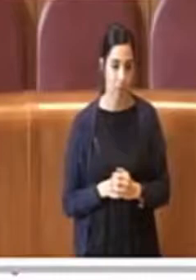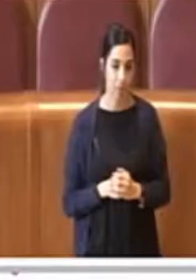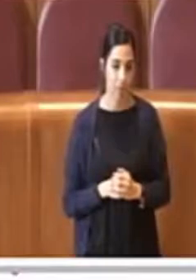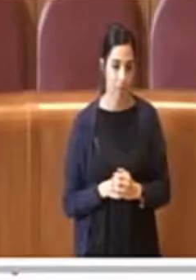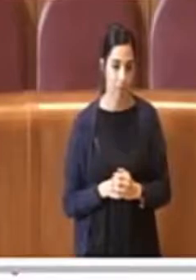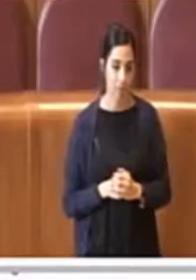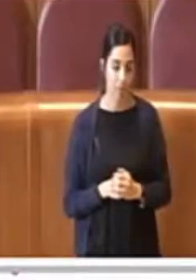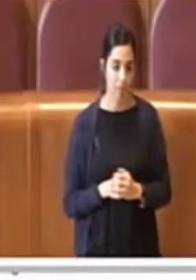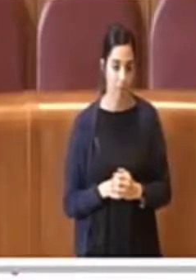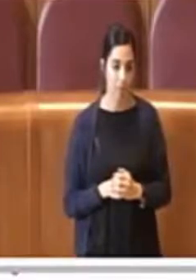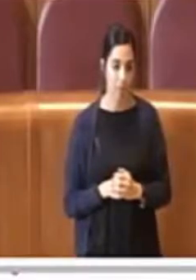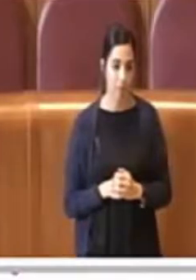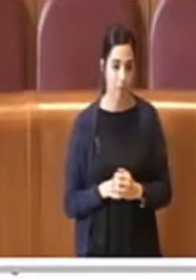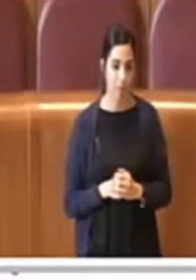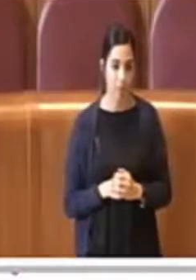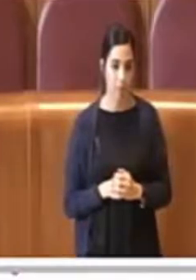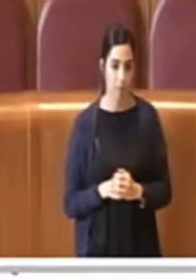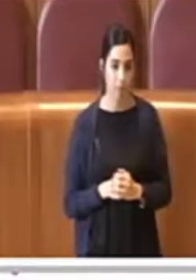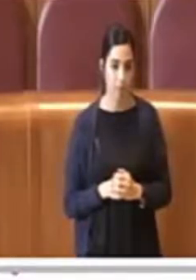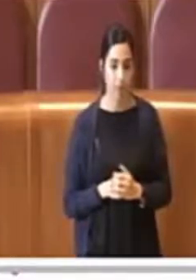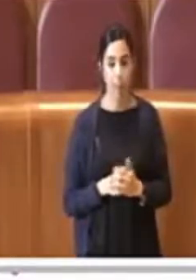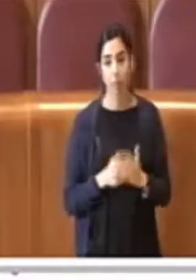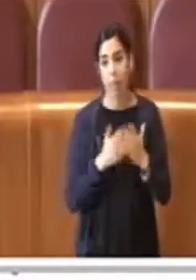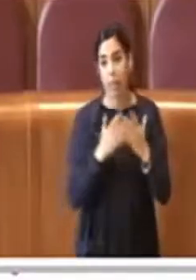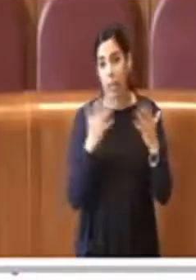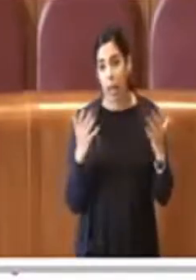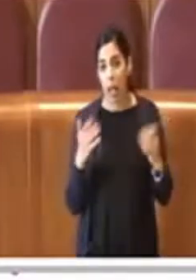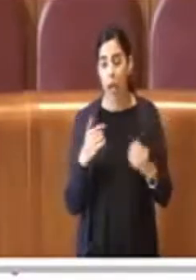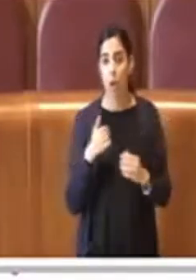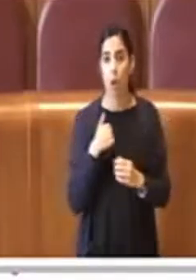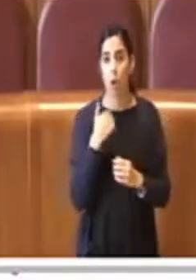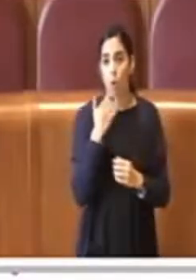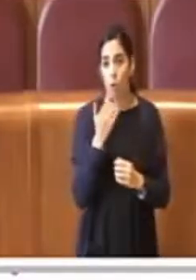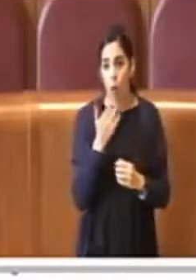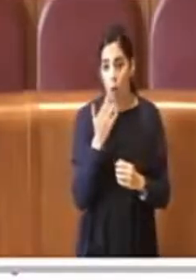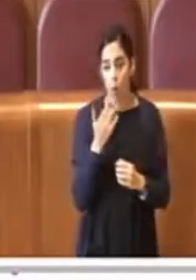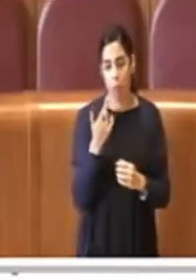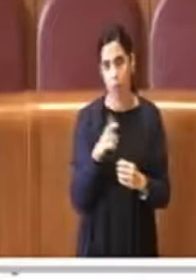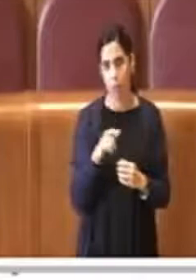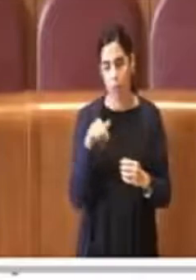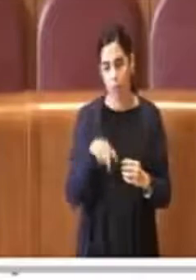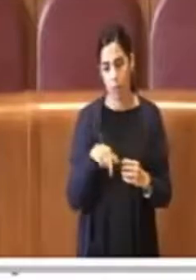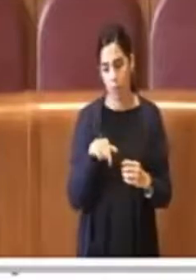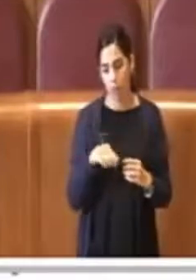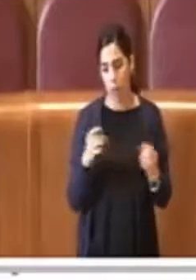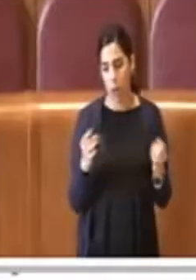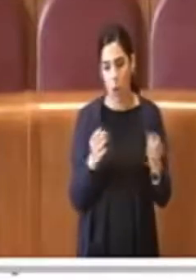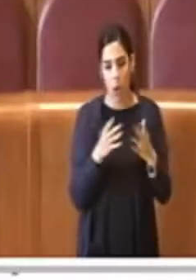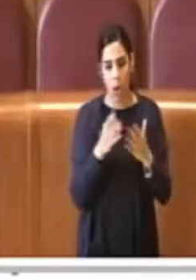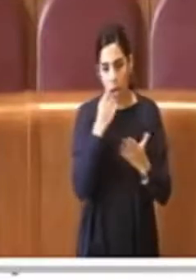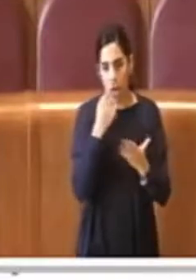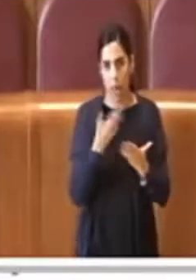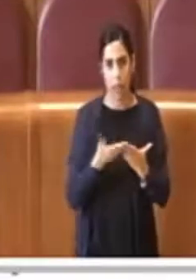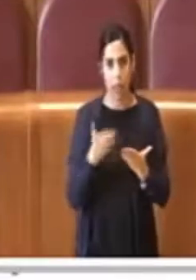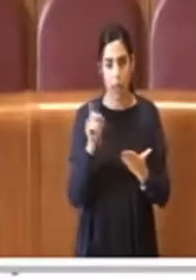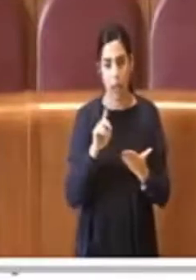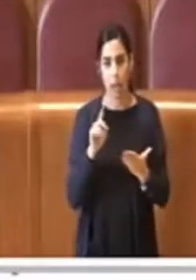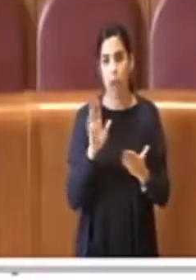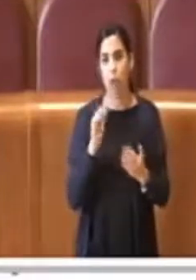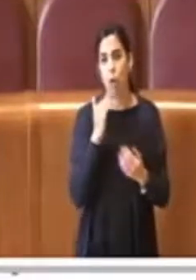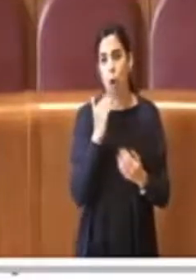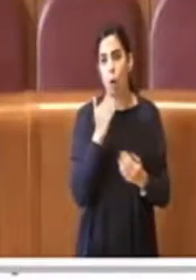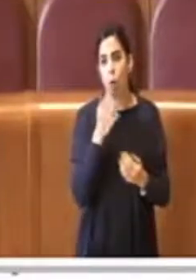voglio sottolineare o soffermarmi, perché non mi sembra il caso, sulle situazioni anche